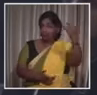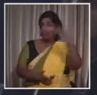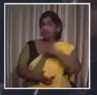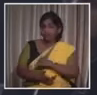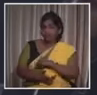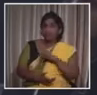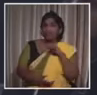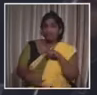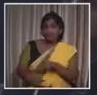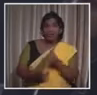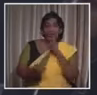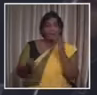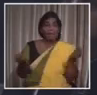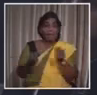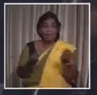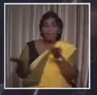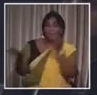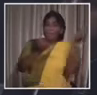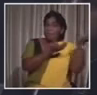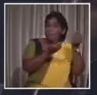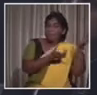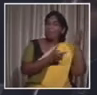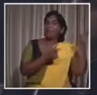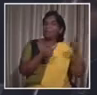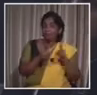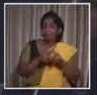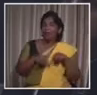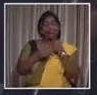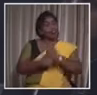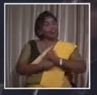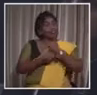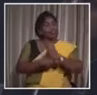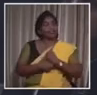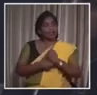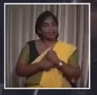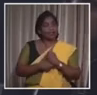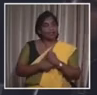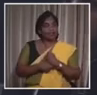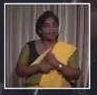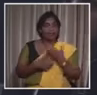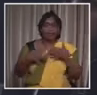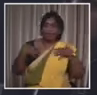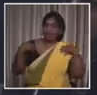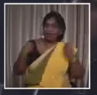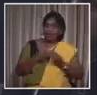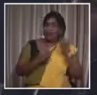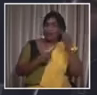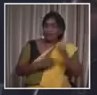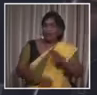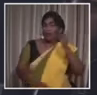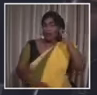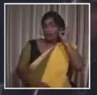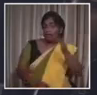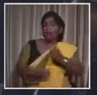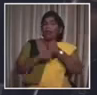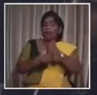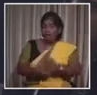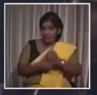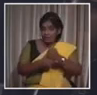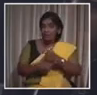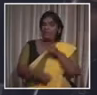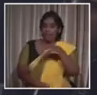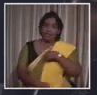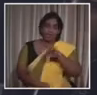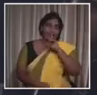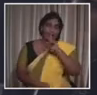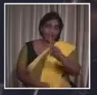කරලා ඒ බබාලට මේ බබාලට පදින්න අශ්වයෝ ඒ තරම් සැප දෙනව නම් ඒ තරම් රත්තරන් අශ්වයෙක්ද කියන කාරණාව තමයි